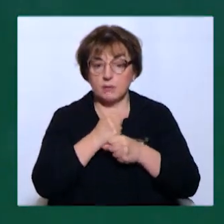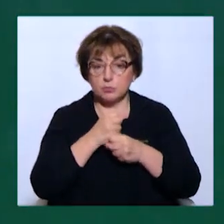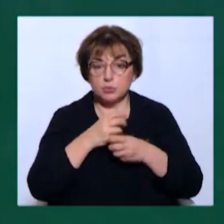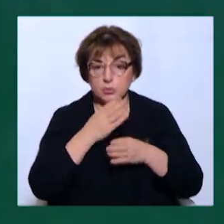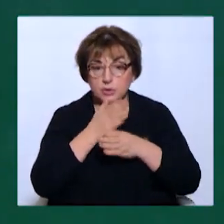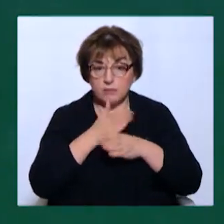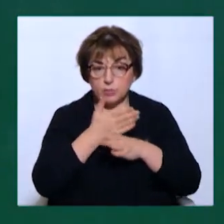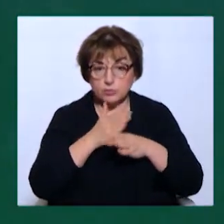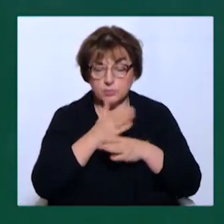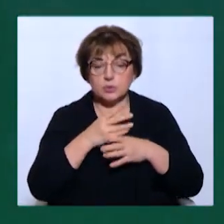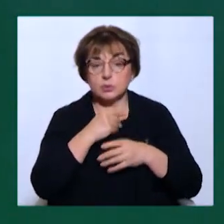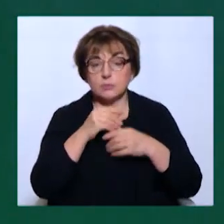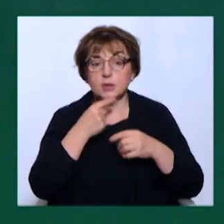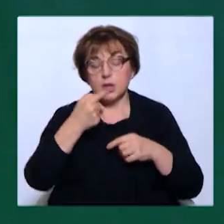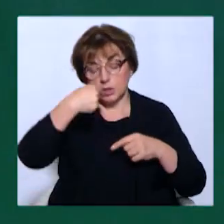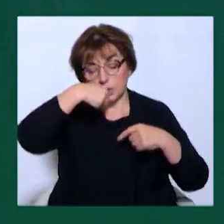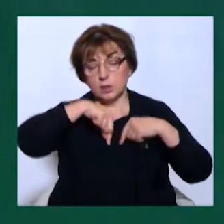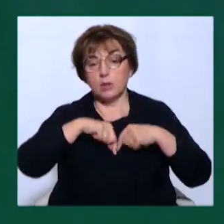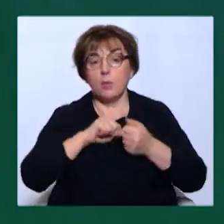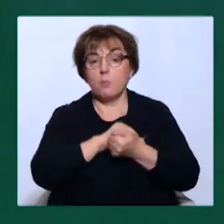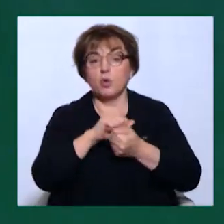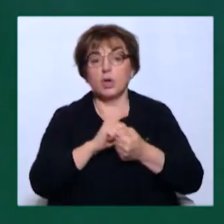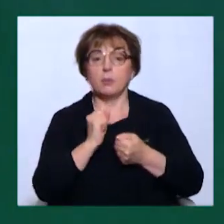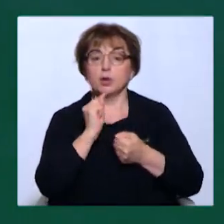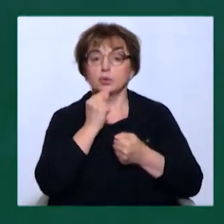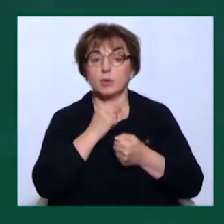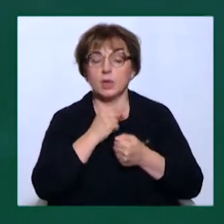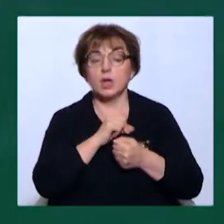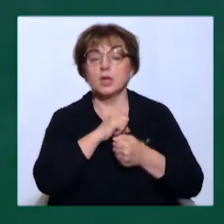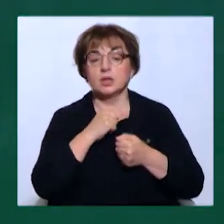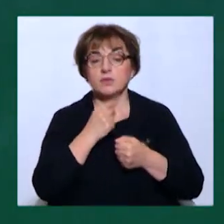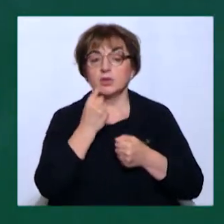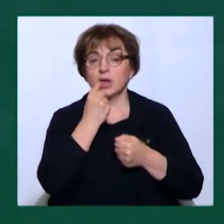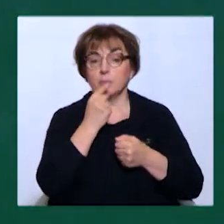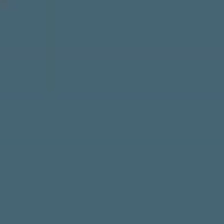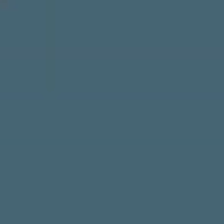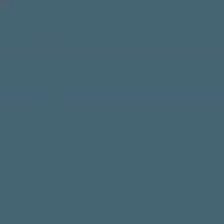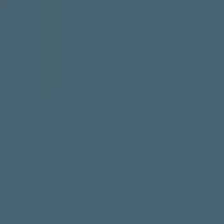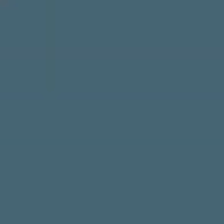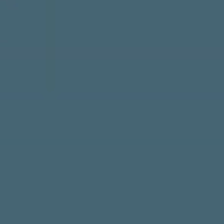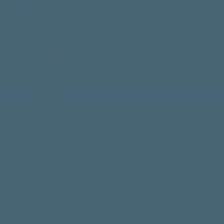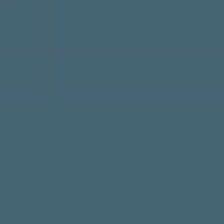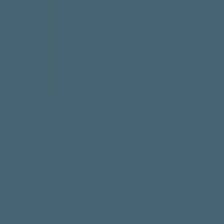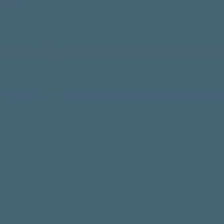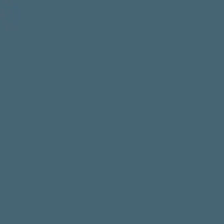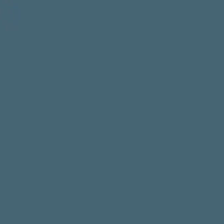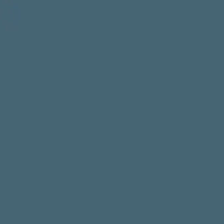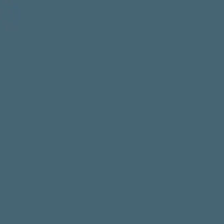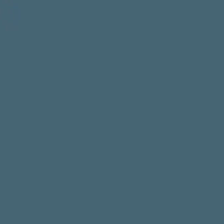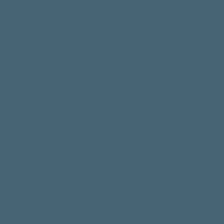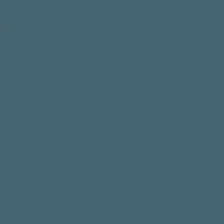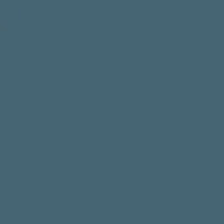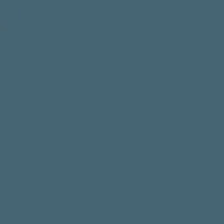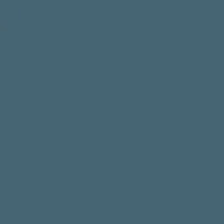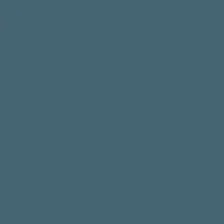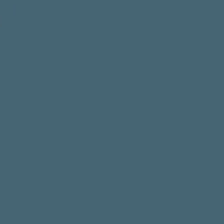არ გაძნელდეს. თვითონ კბილი სამი ნაწილისაგან შედგება. ეს არის ფესვი, ეს